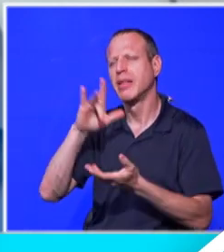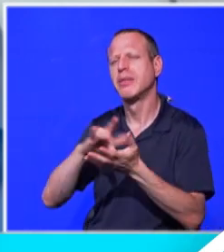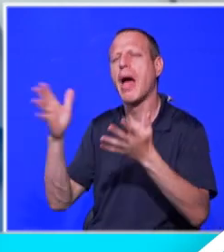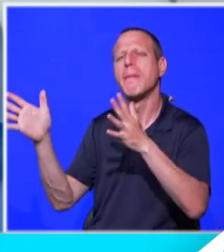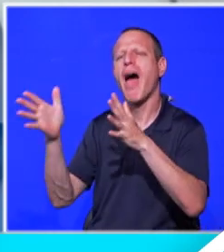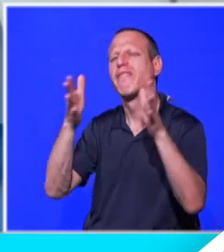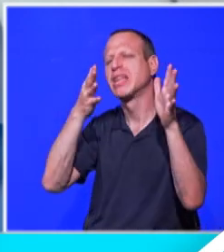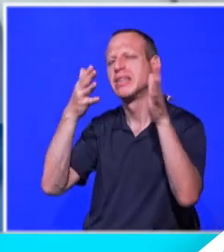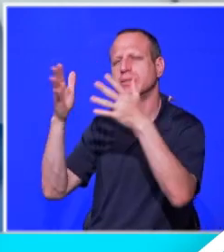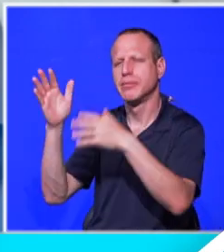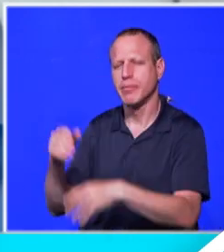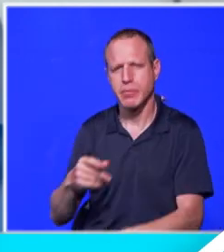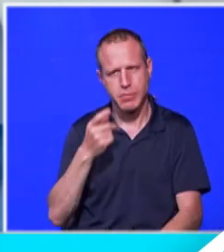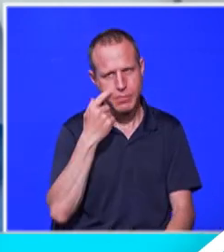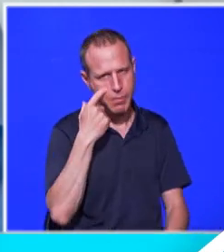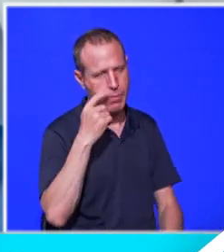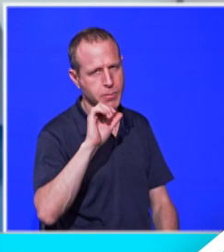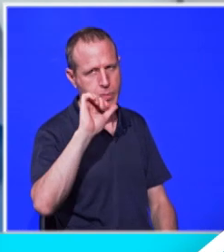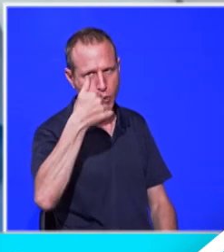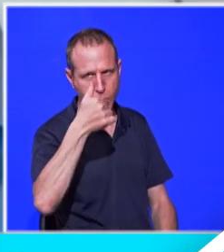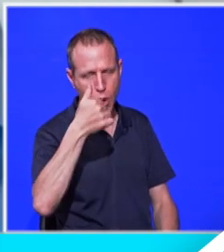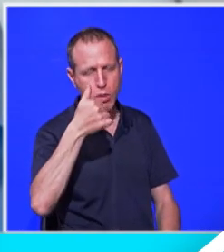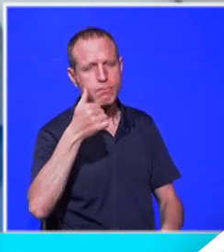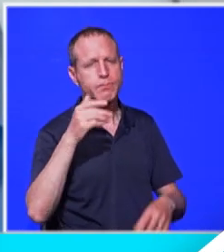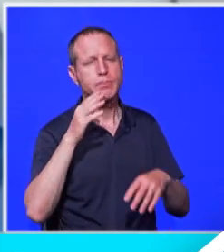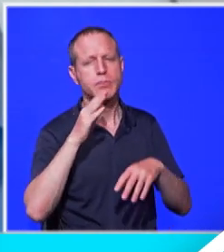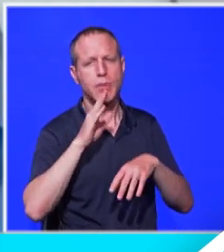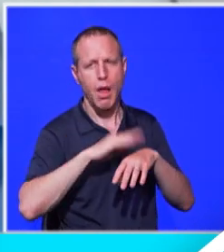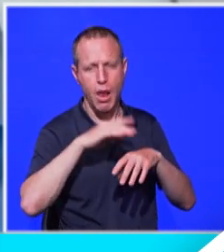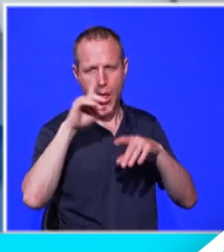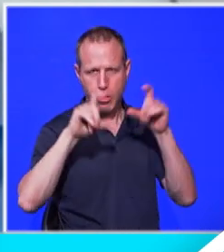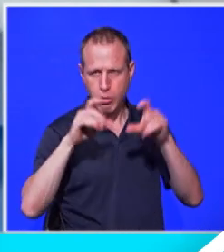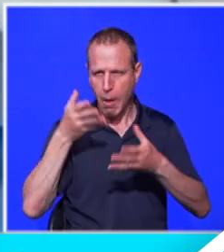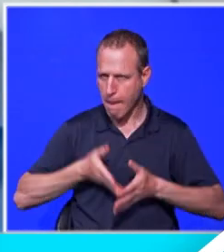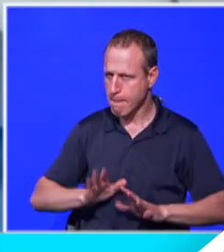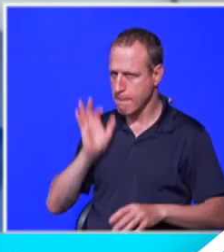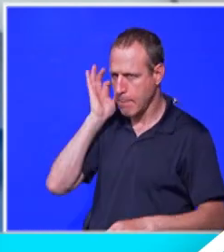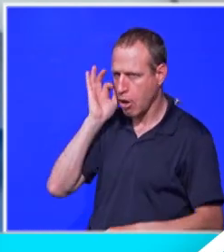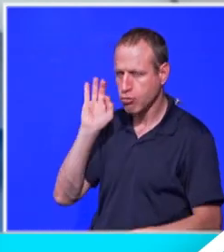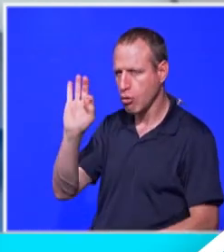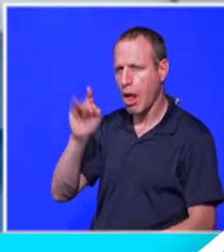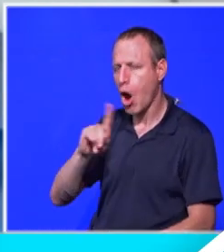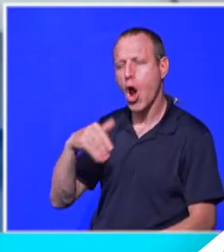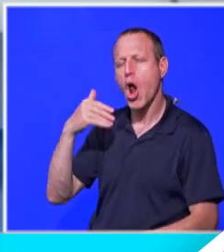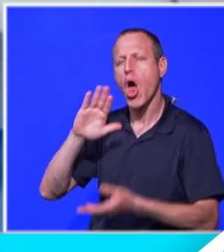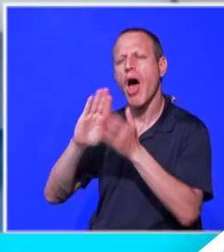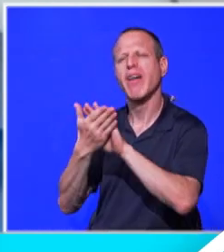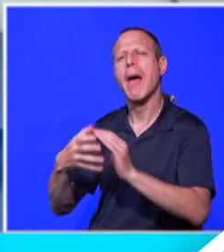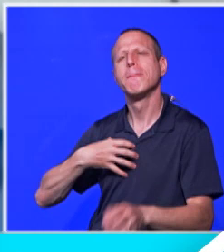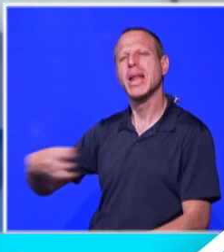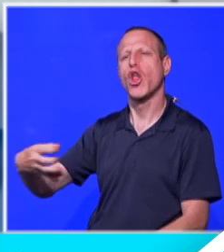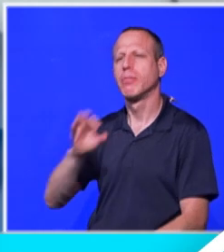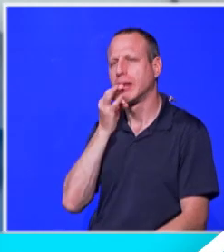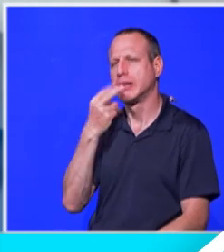אז תראה, קודם כל, לגבי האנשים שמסביבו... הבת שלך לא נהייתה מיליונרית בגיל 21.